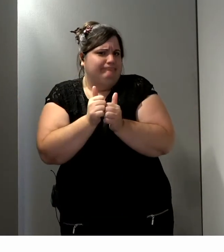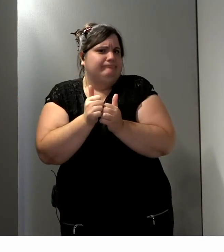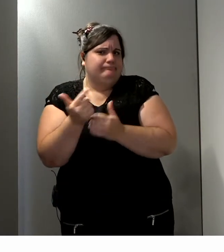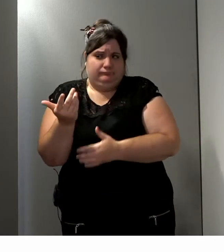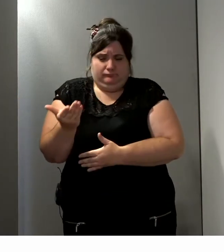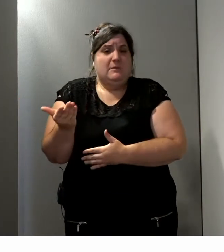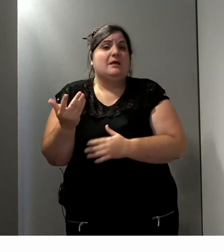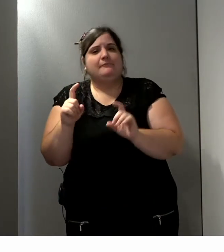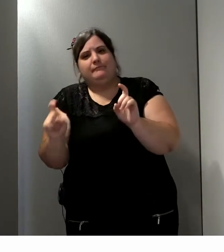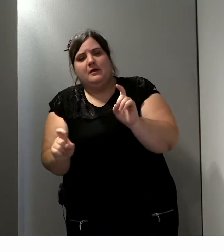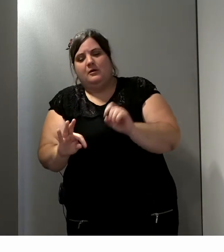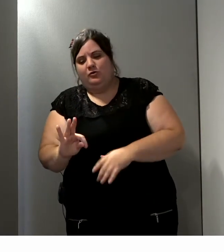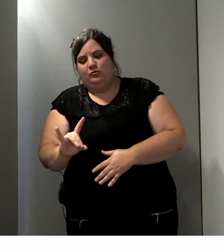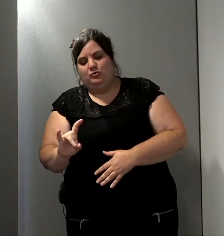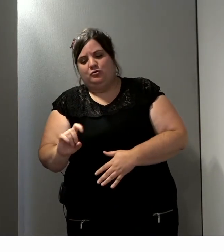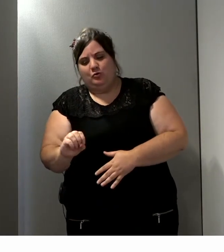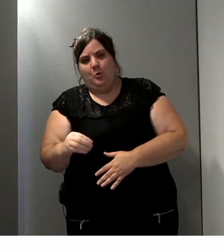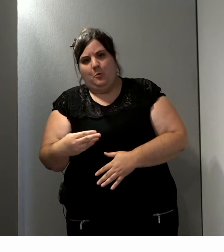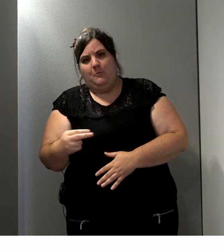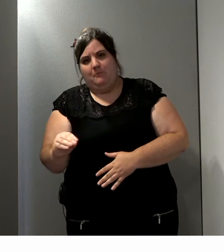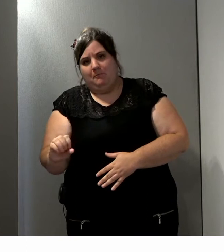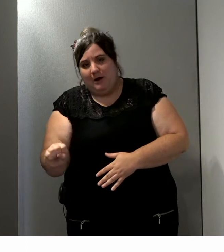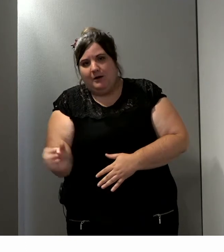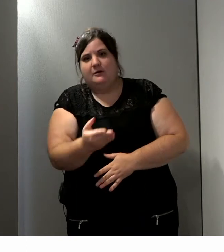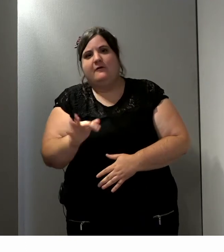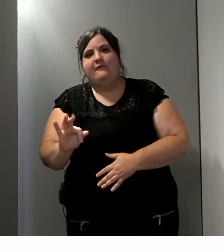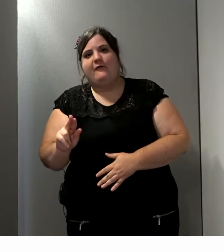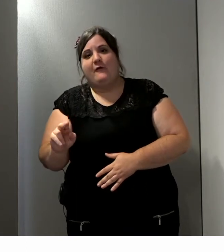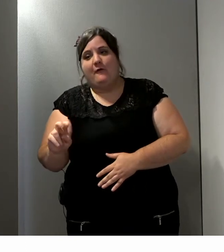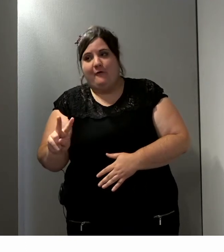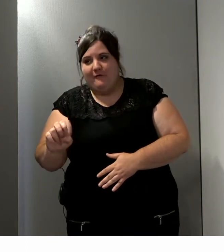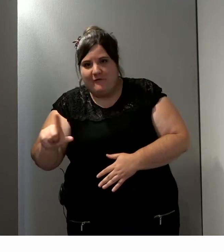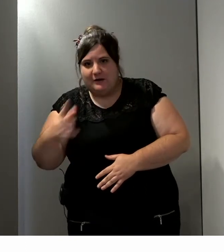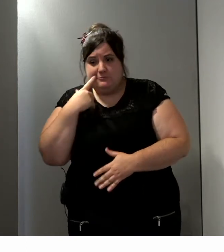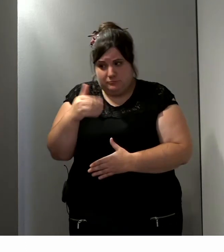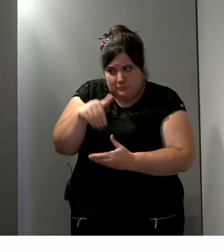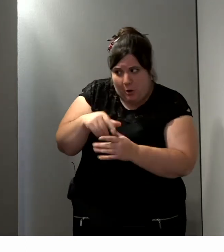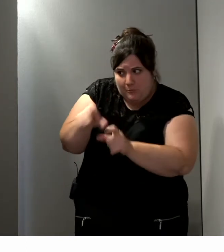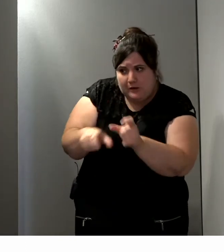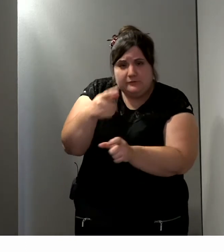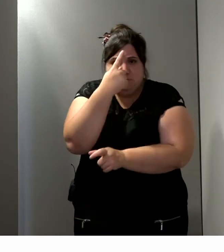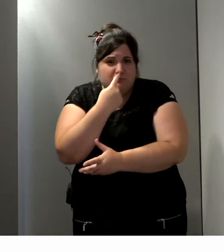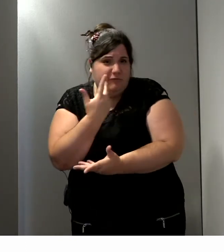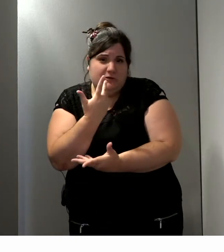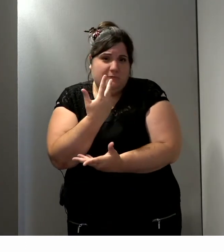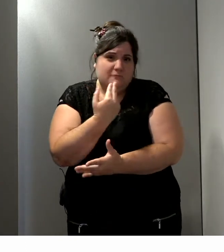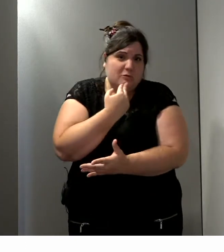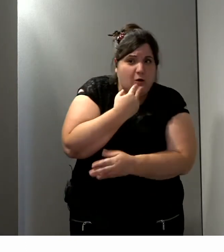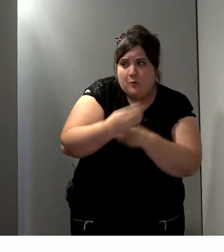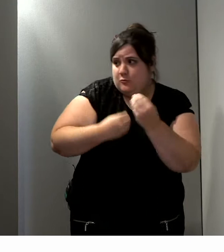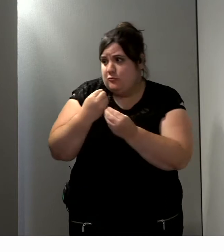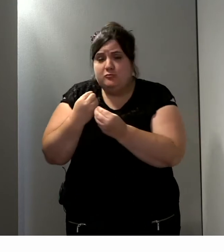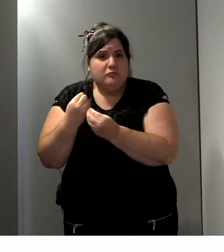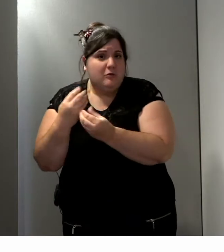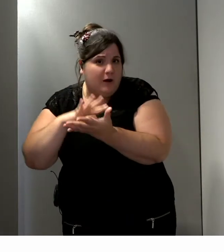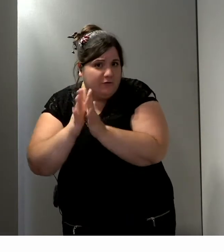autre assesseur, et une commission donc, qui est très diverse, composée d'associations, d'organisations syndicales et aussi